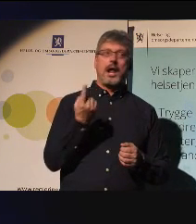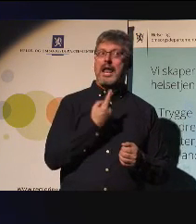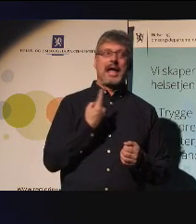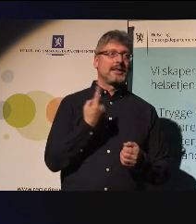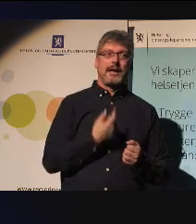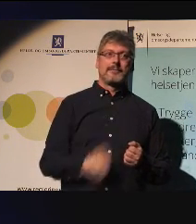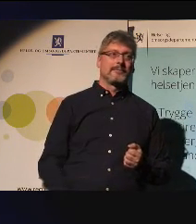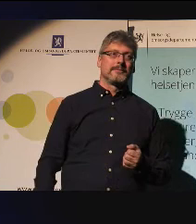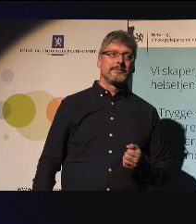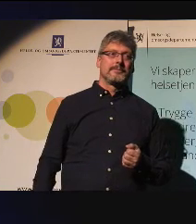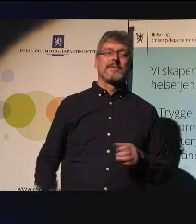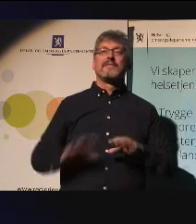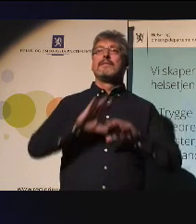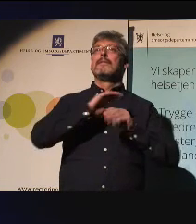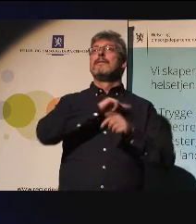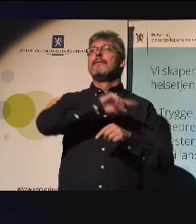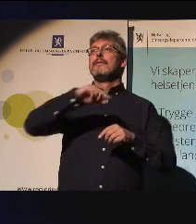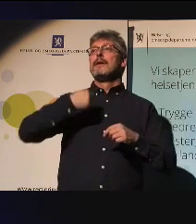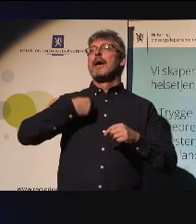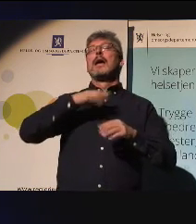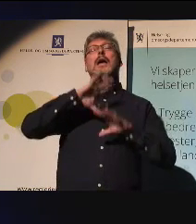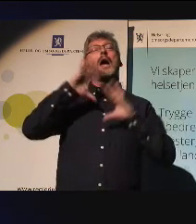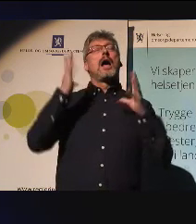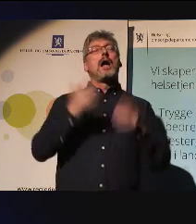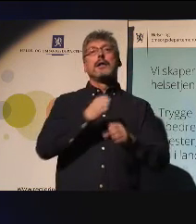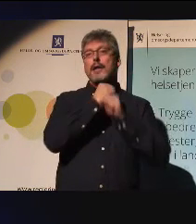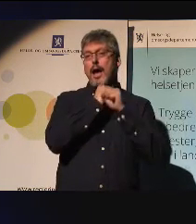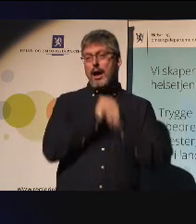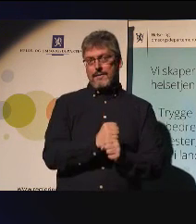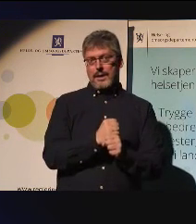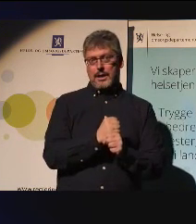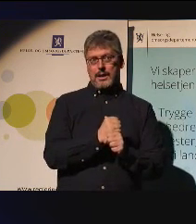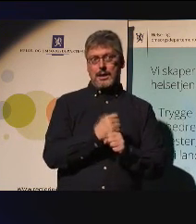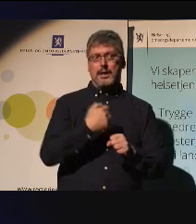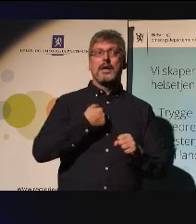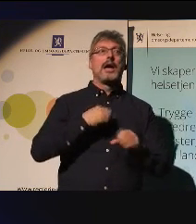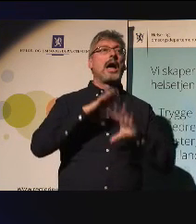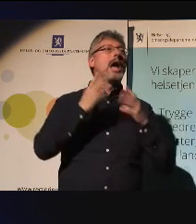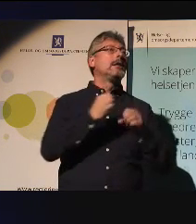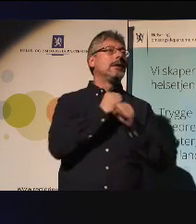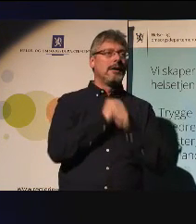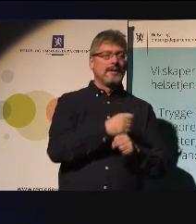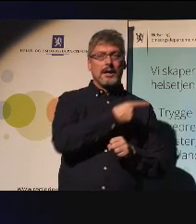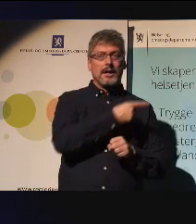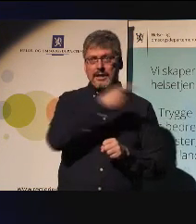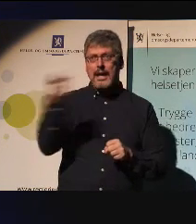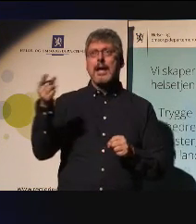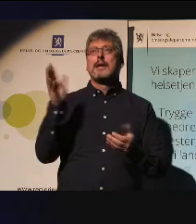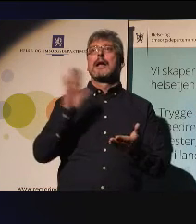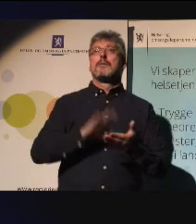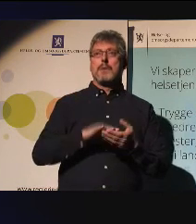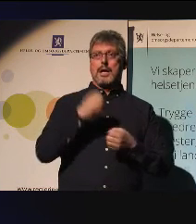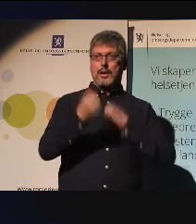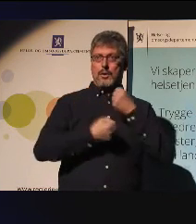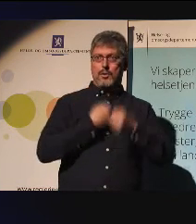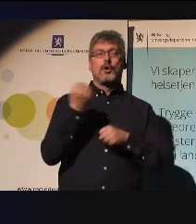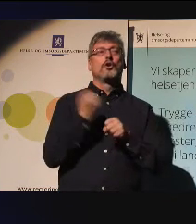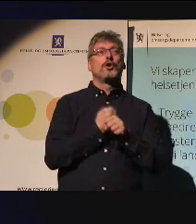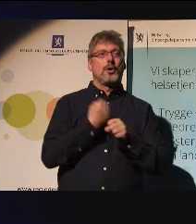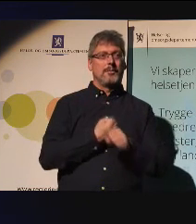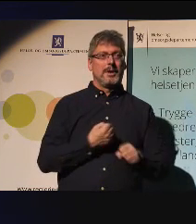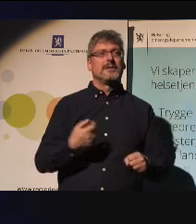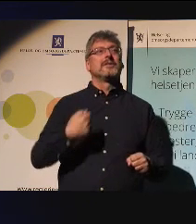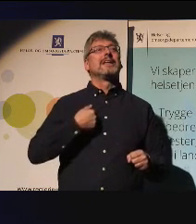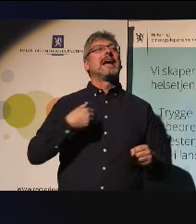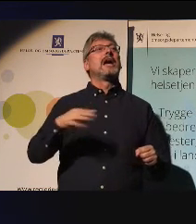Vi er helt avhengig, jeg er helt avhengig av at dere er med og gjør denne jobben. Så jeg